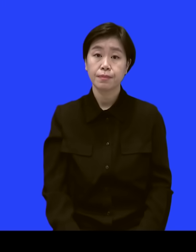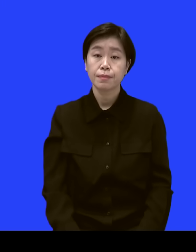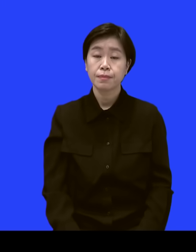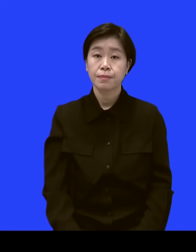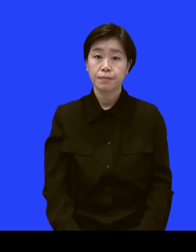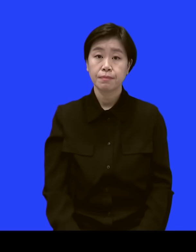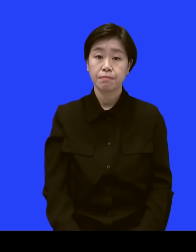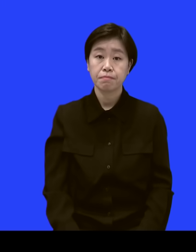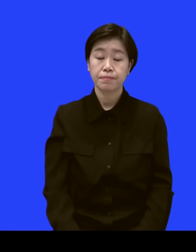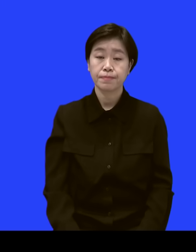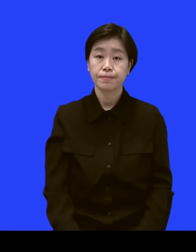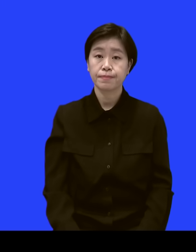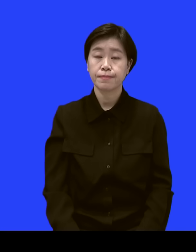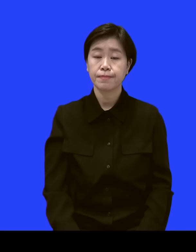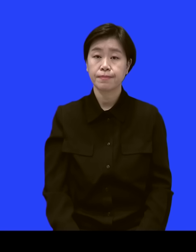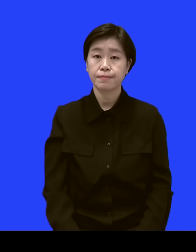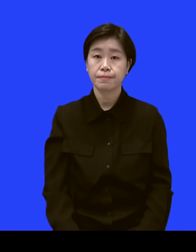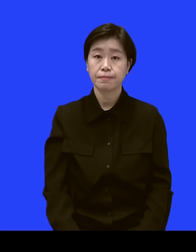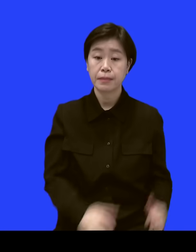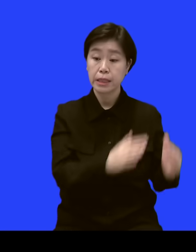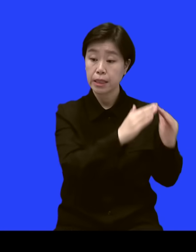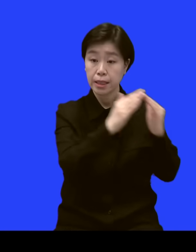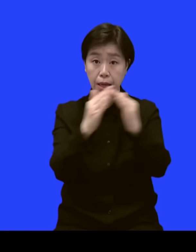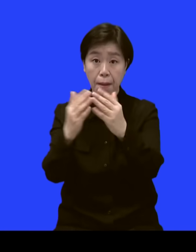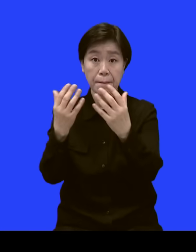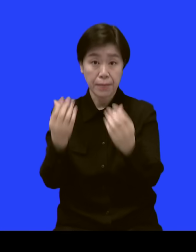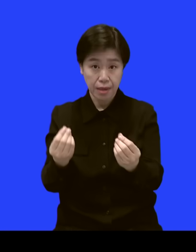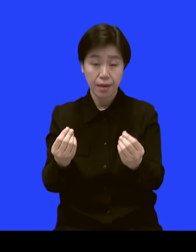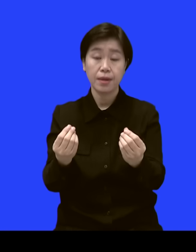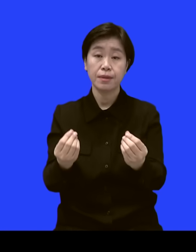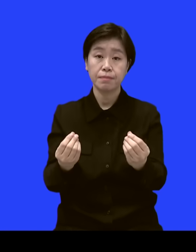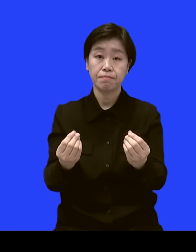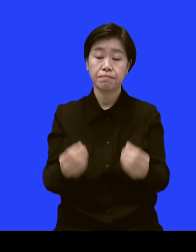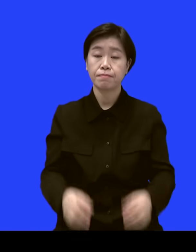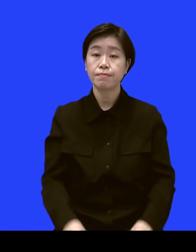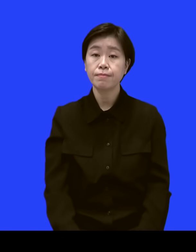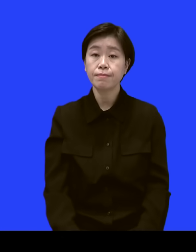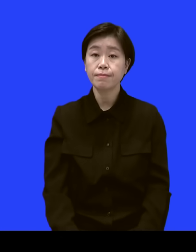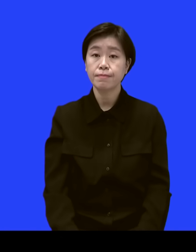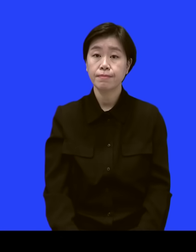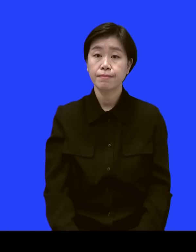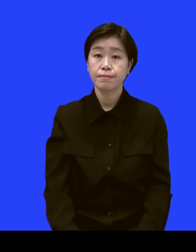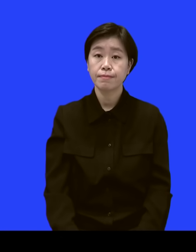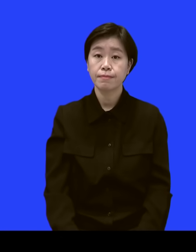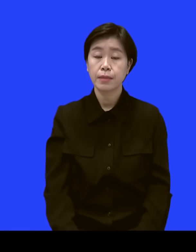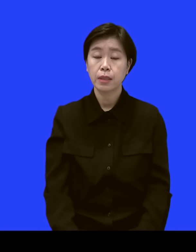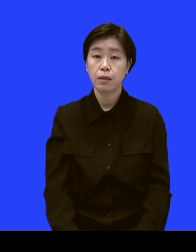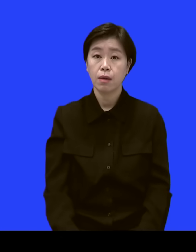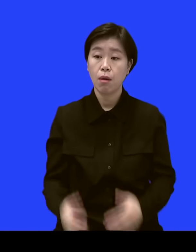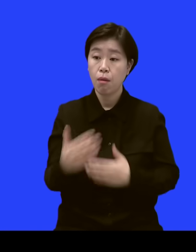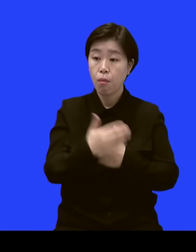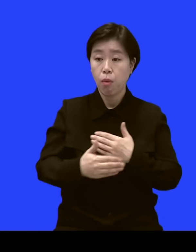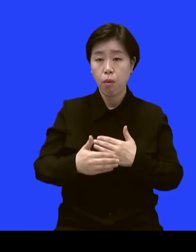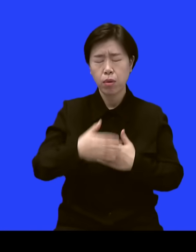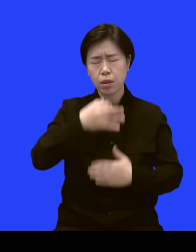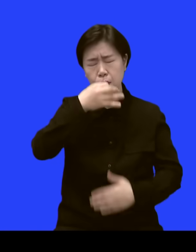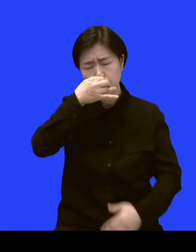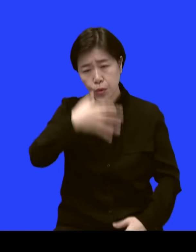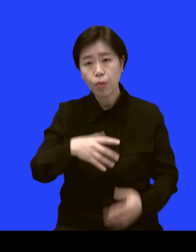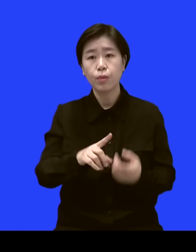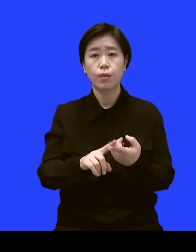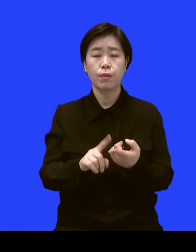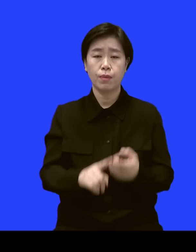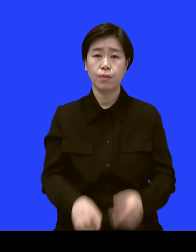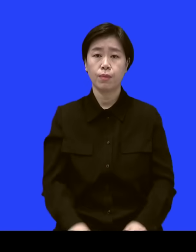알아보고 다니면서 이사를 했어요. 이사를 하면서도 사실 너무 힘든 거죠. 몸도 아주 안 좋아